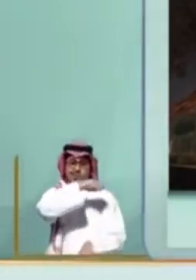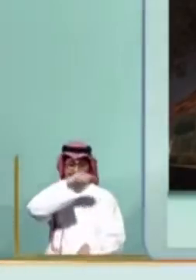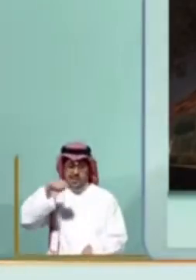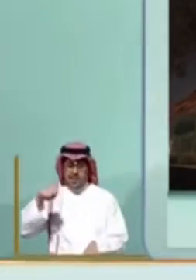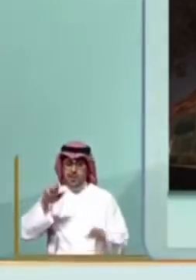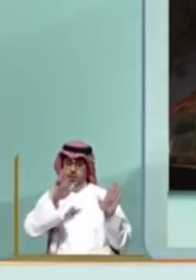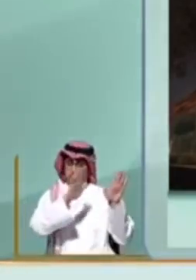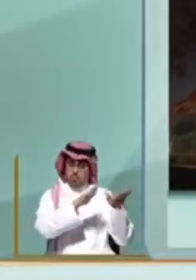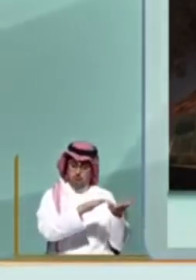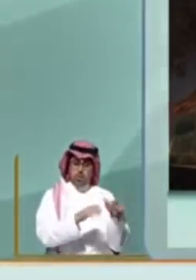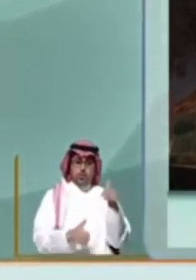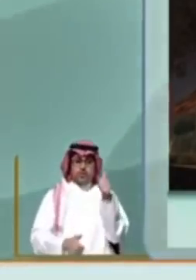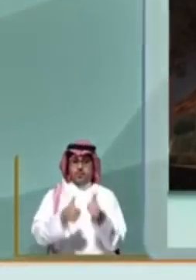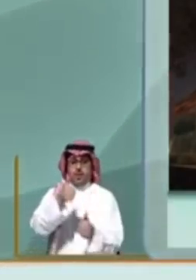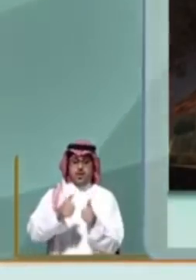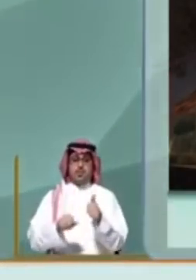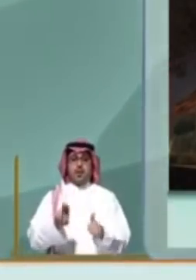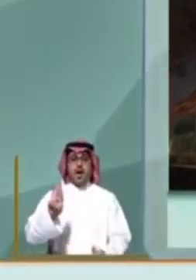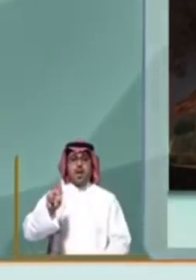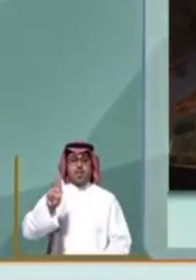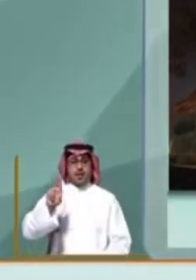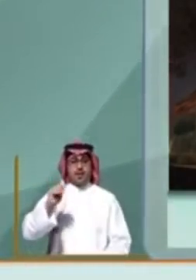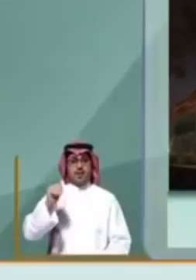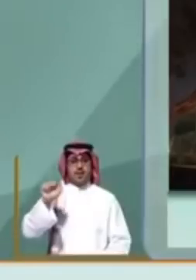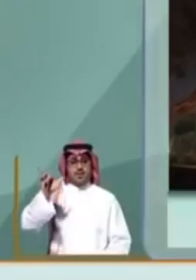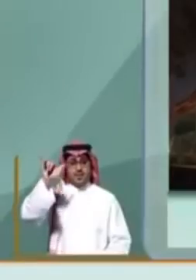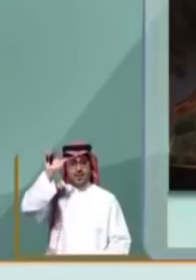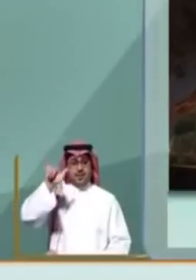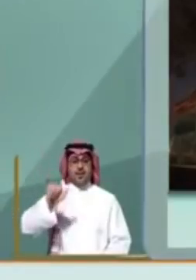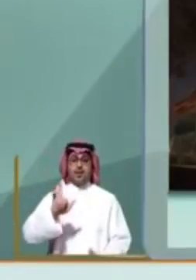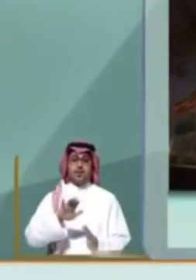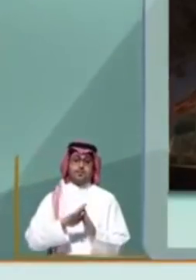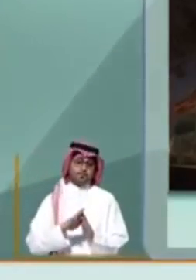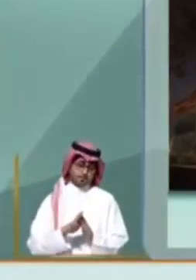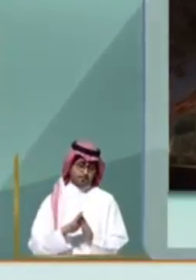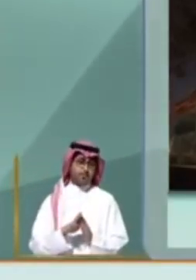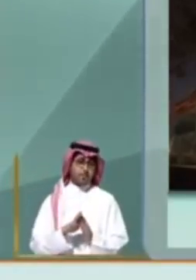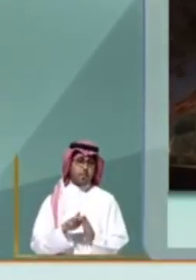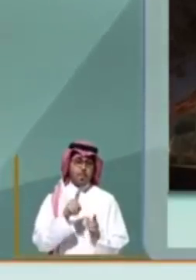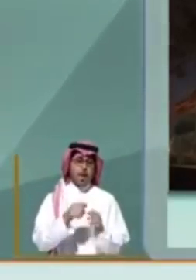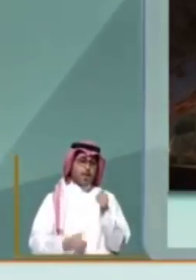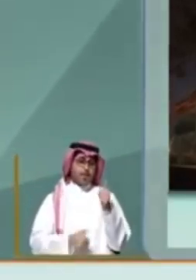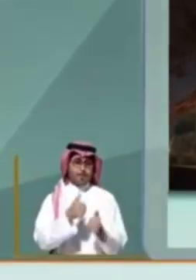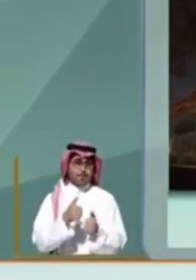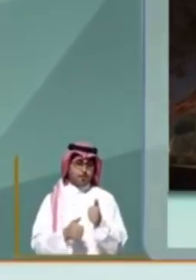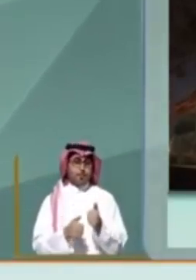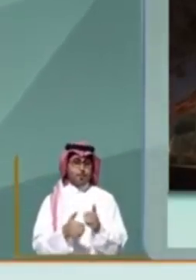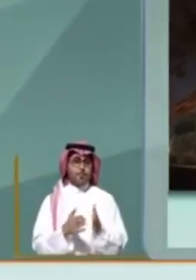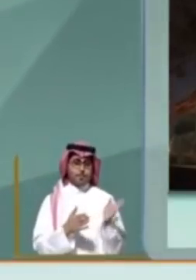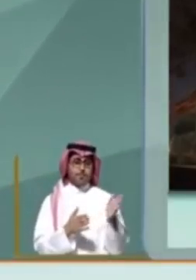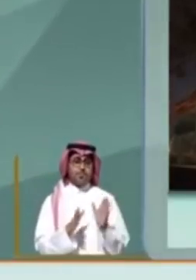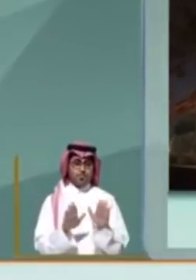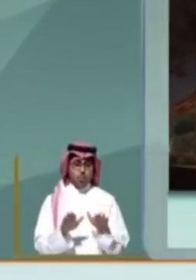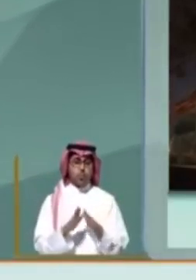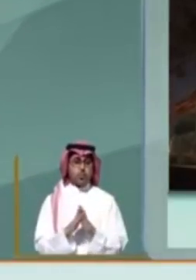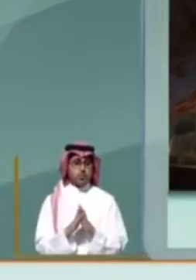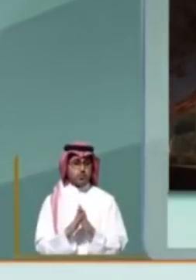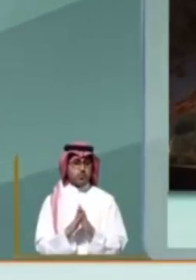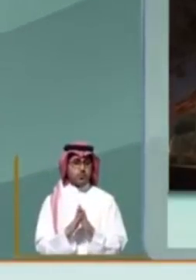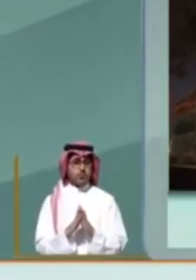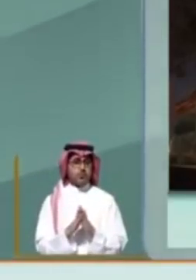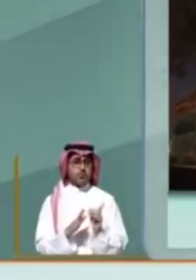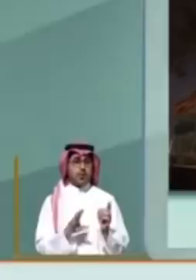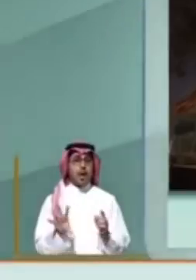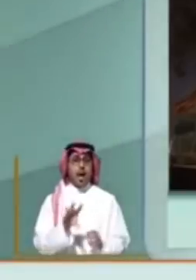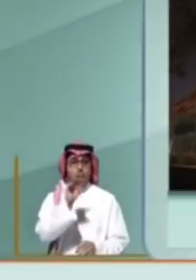من الاختبار التحصيلي العلمي. فهذا هو الاختبار، وهو يعد إحدى الاختبارات التي يعني